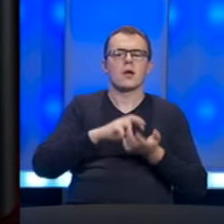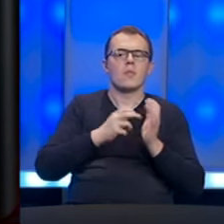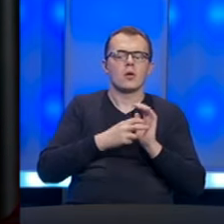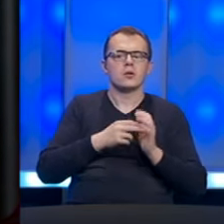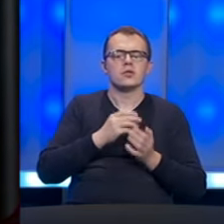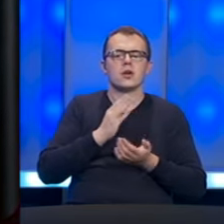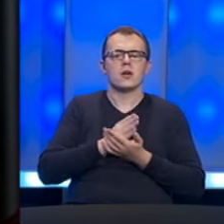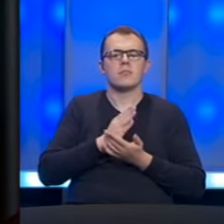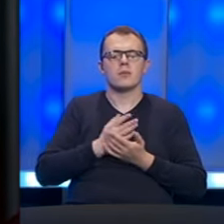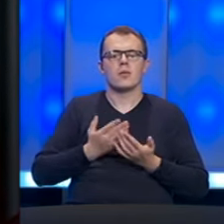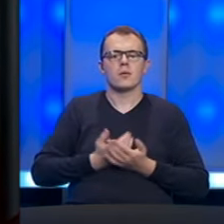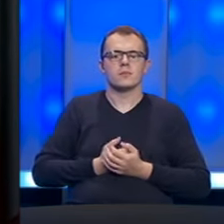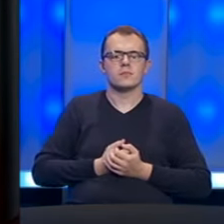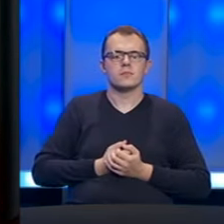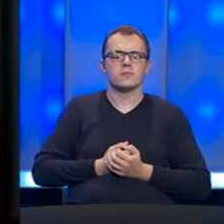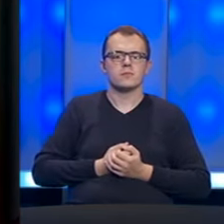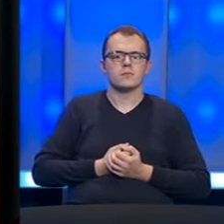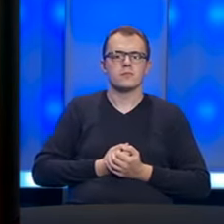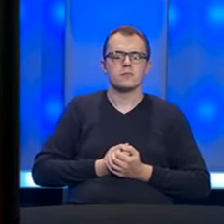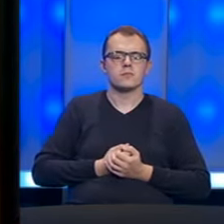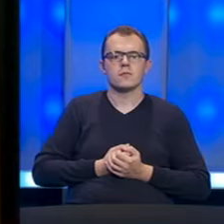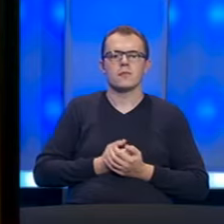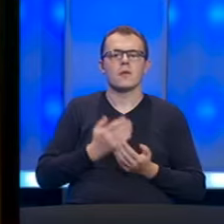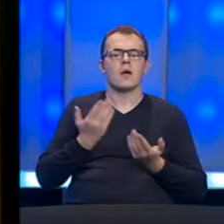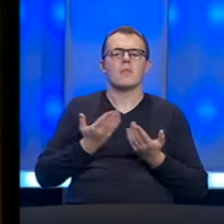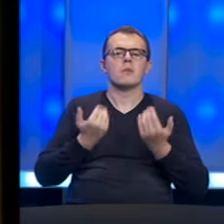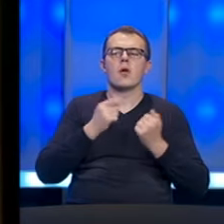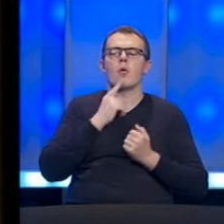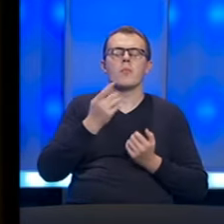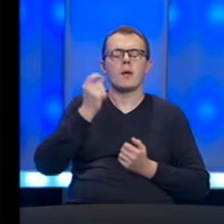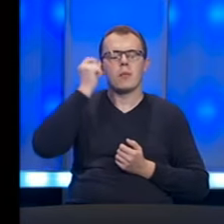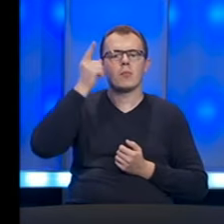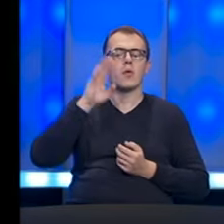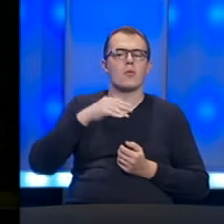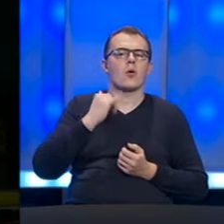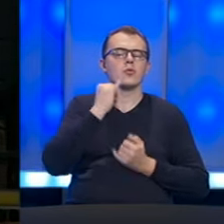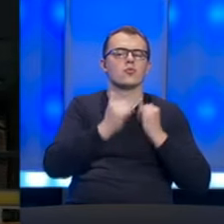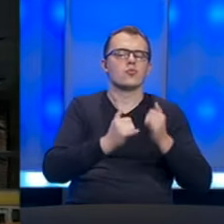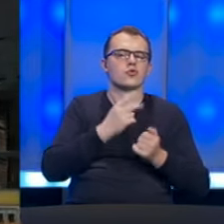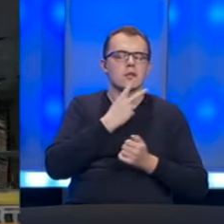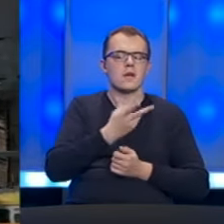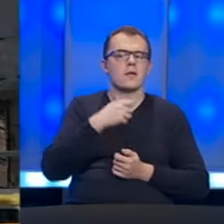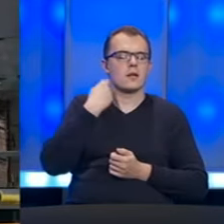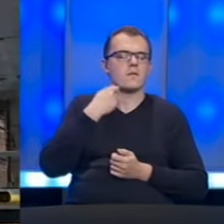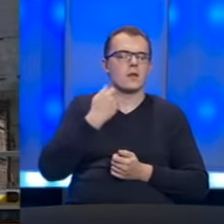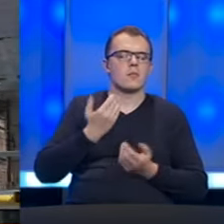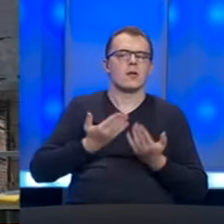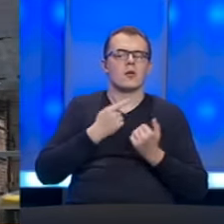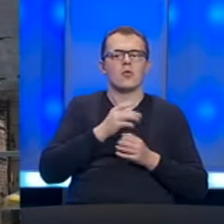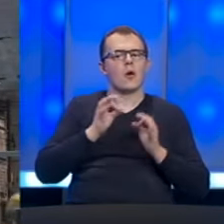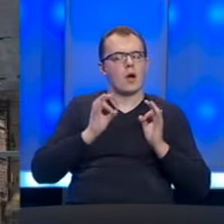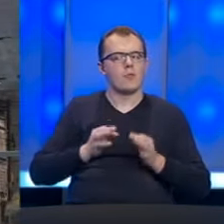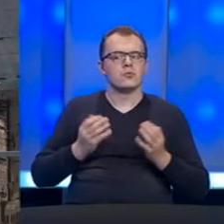političara i, mislim, bilo ko kome god je palo na pamet je mogao da dođe i da vidi filmove. Ne, to